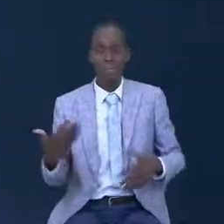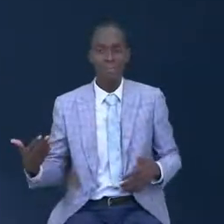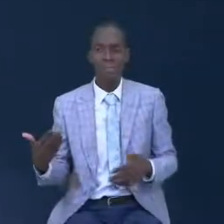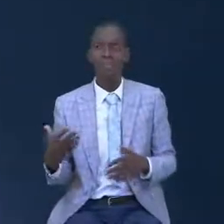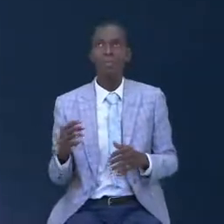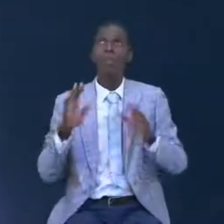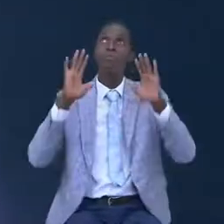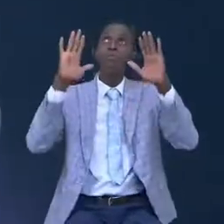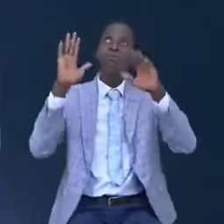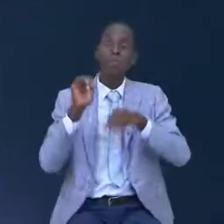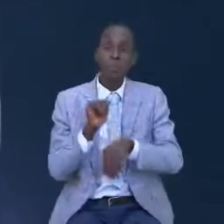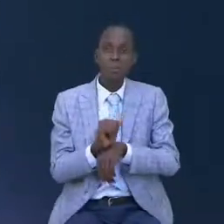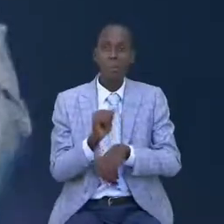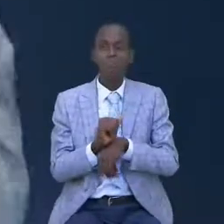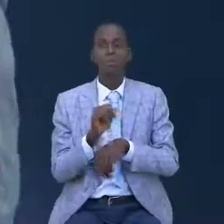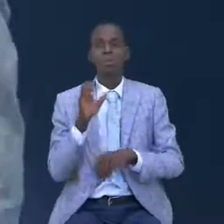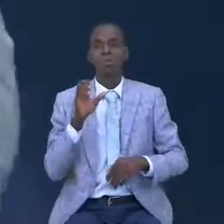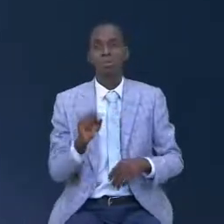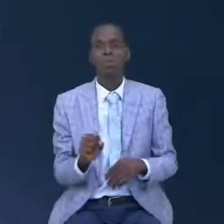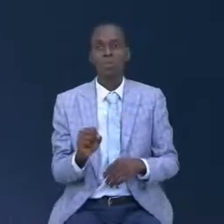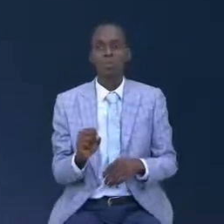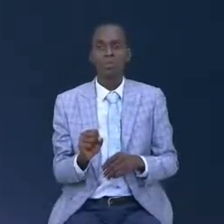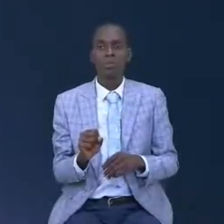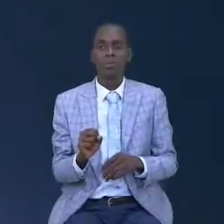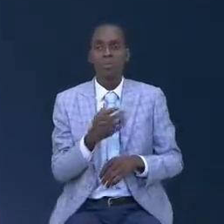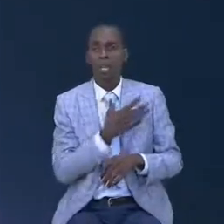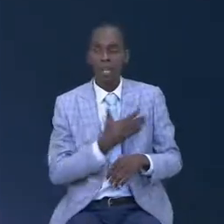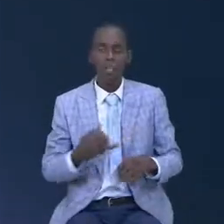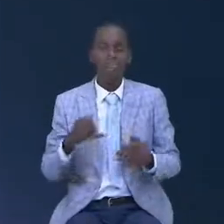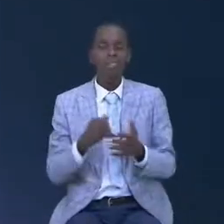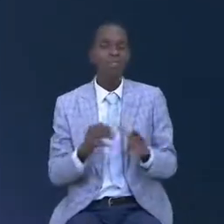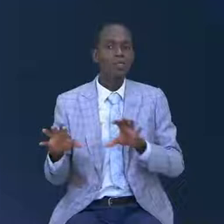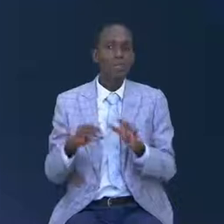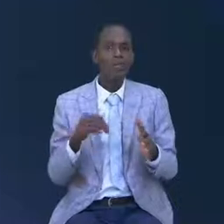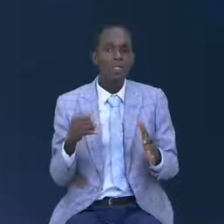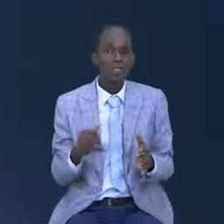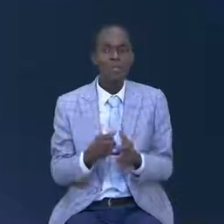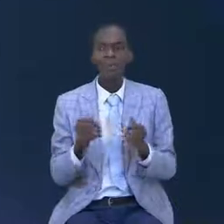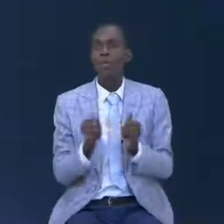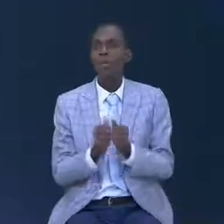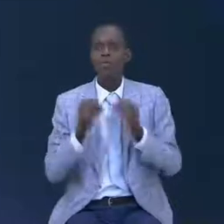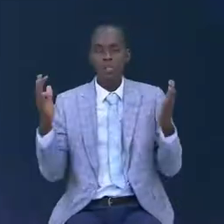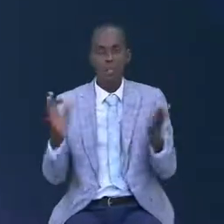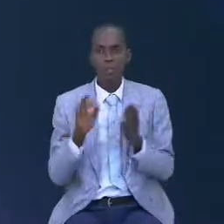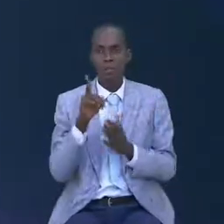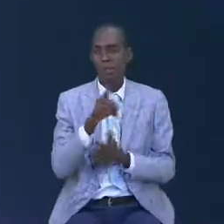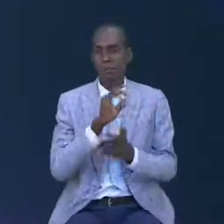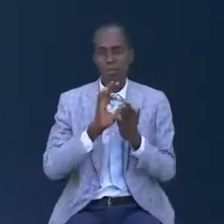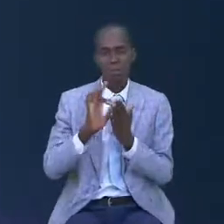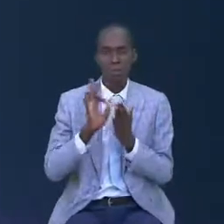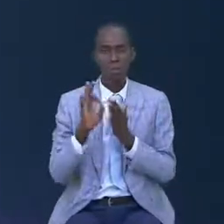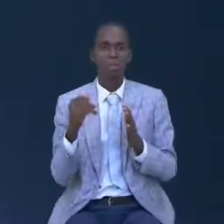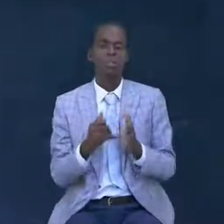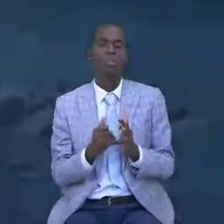Il fait des choses merveilleuses, des choses majestueuses, des miracles, des choses miraculeuses.